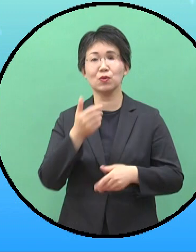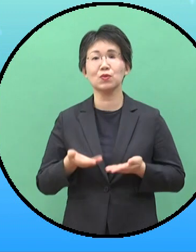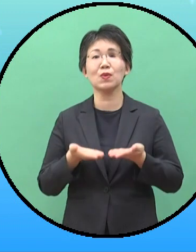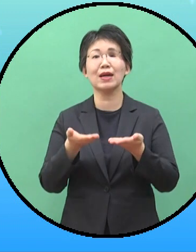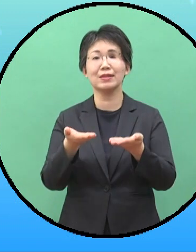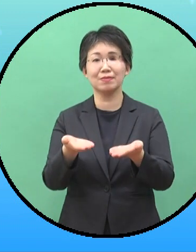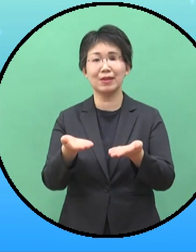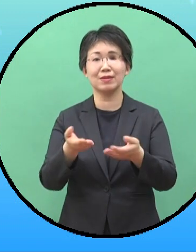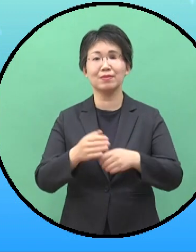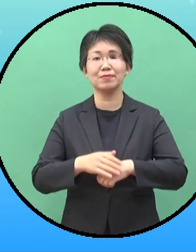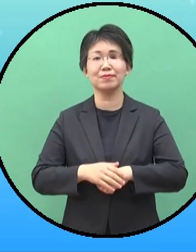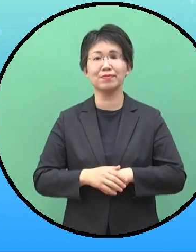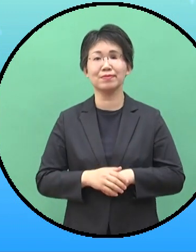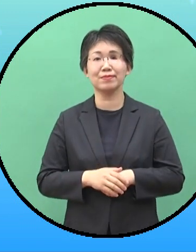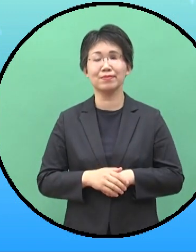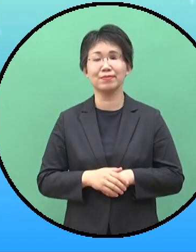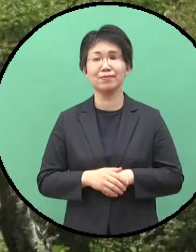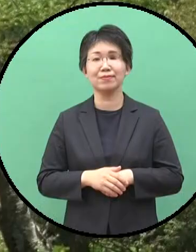ご紹介します。